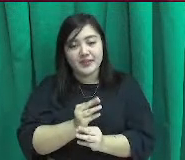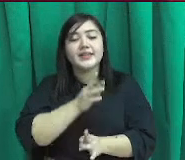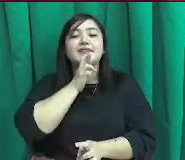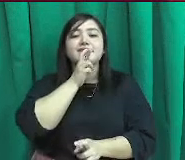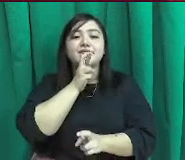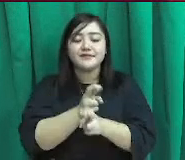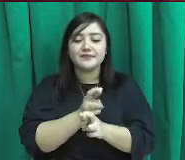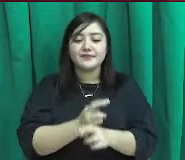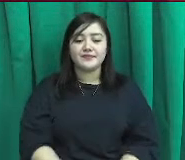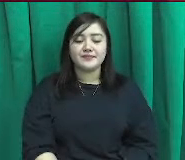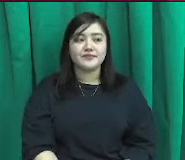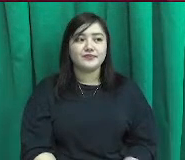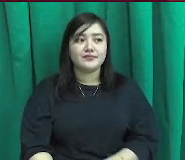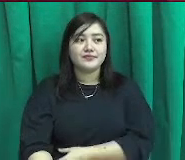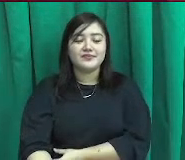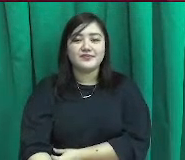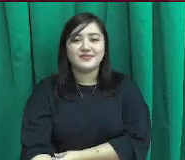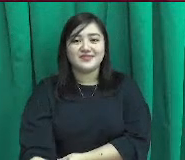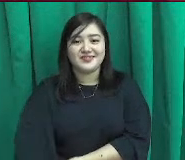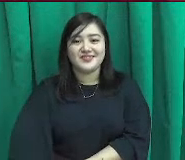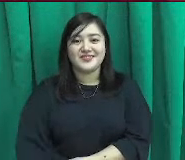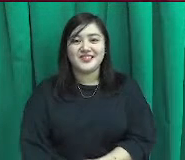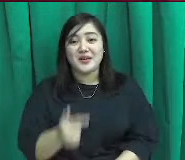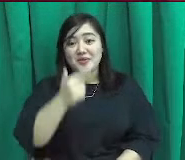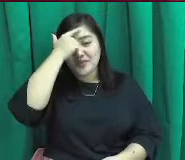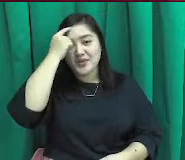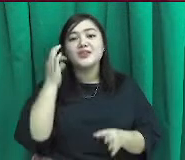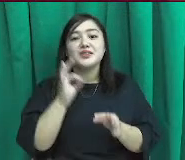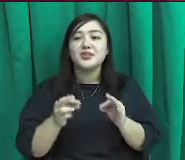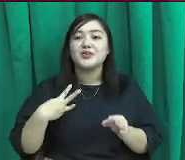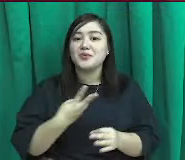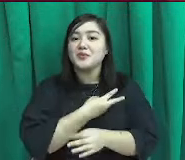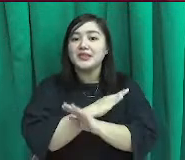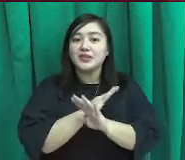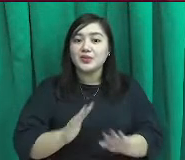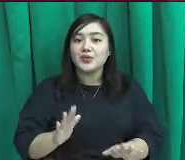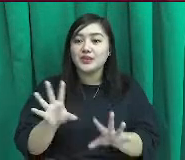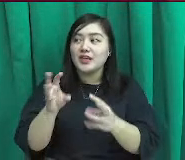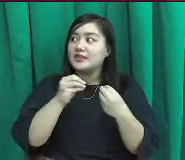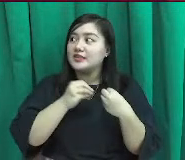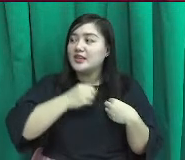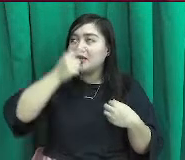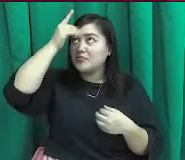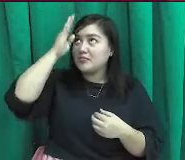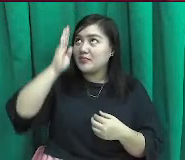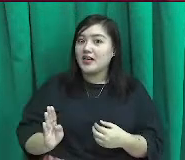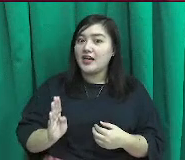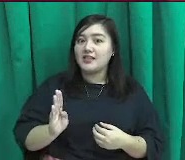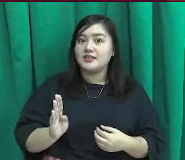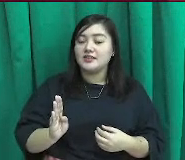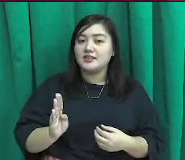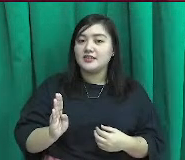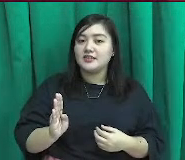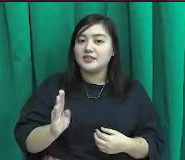magkakaroon sa atin, dito, tama na dito yan. You see? Now, kaya ko po inagay, balik po tayo kay Sir Dennis. Yun ang sinasabi ko